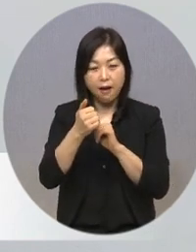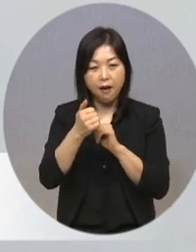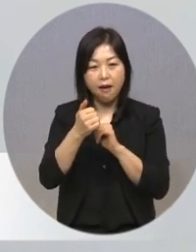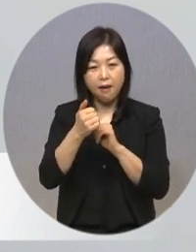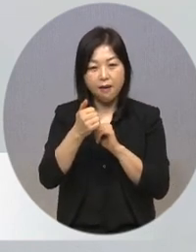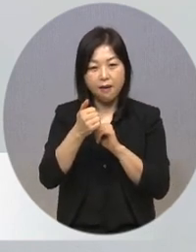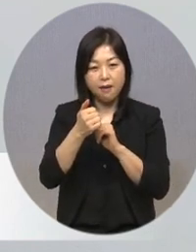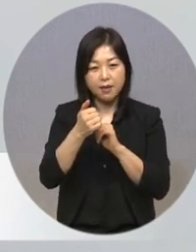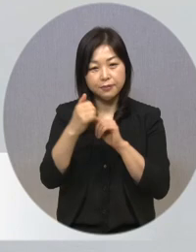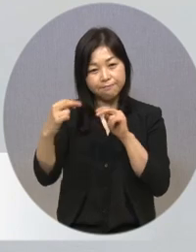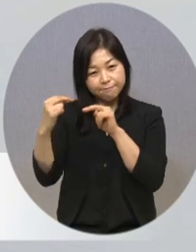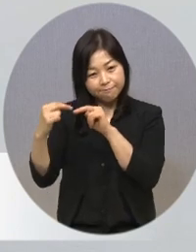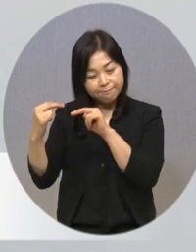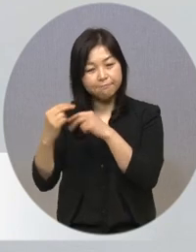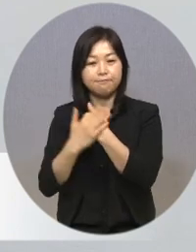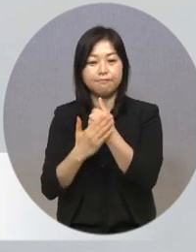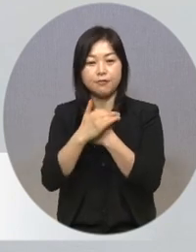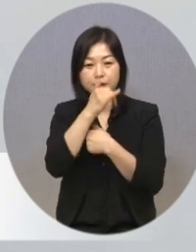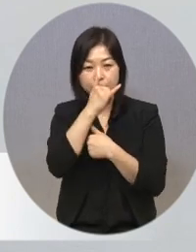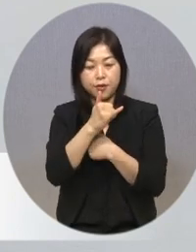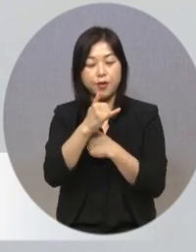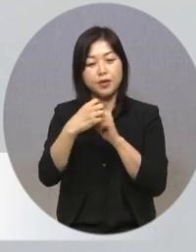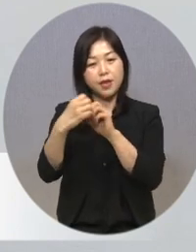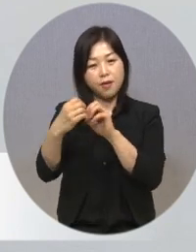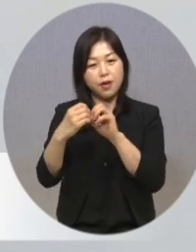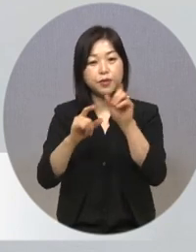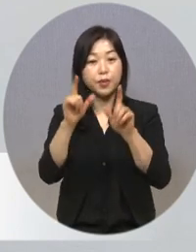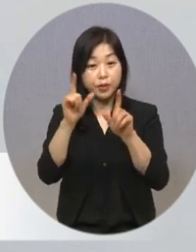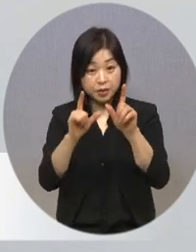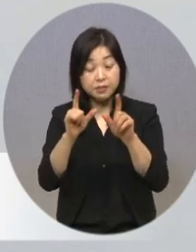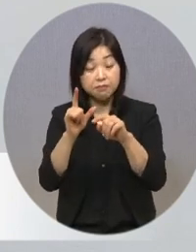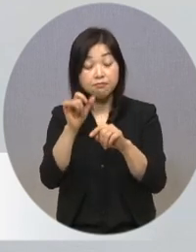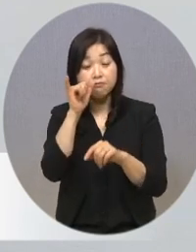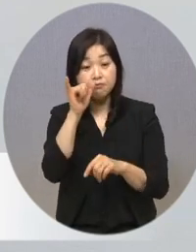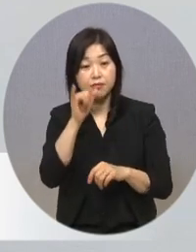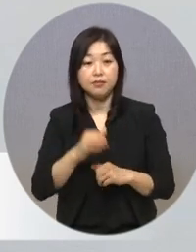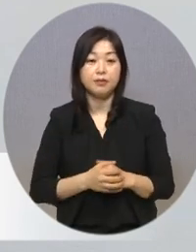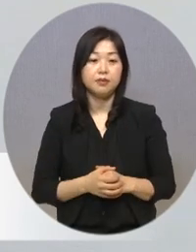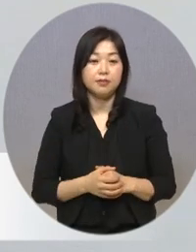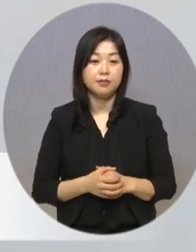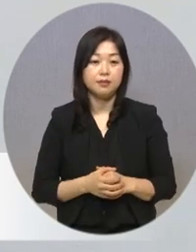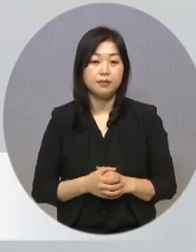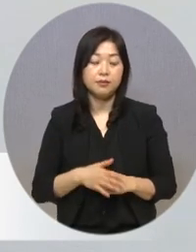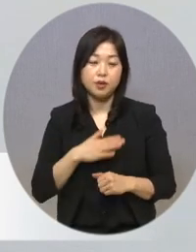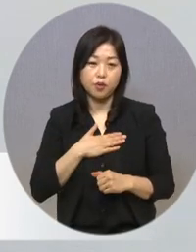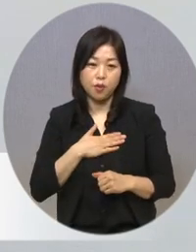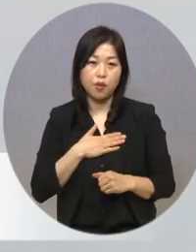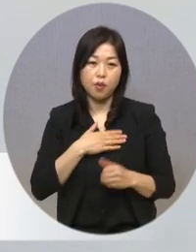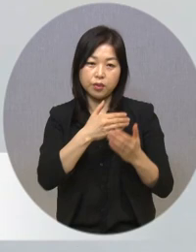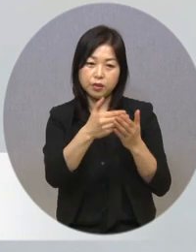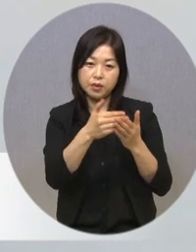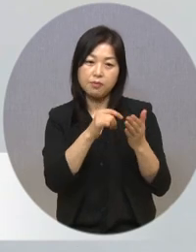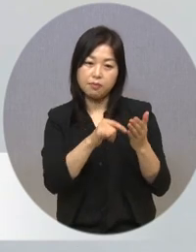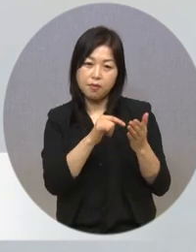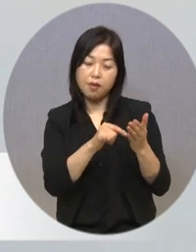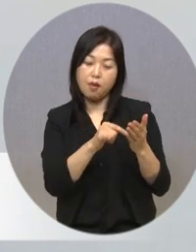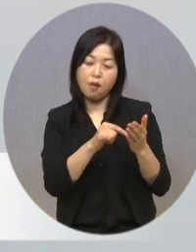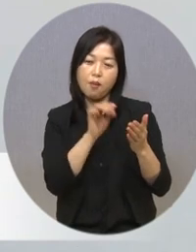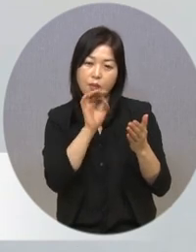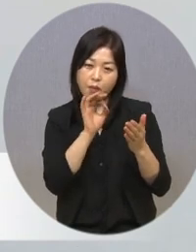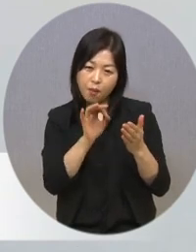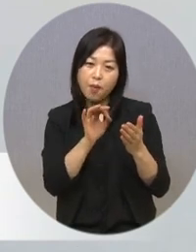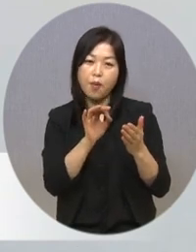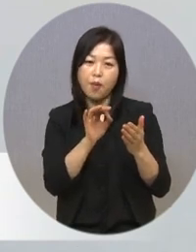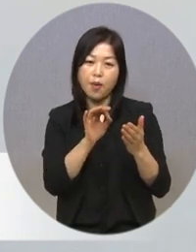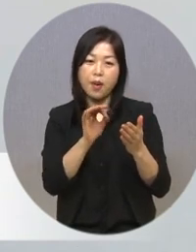가정에서 위로를 받고 이런 대화를 하고 이런 것 같더라고요. 그래서 저도 이 작품을 보면서 많은